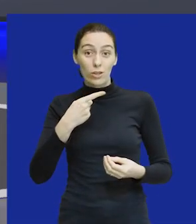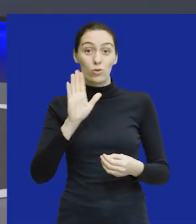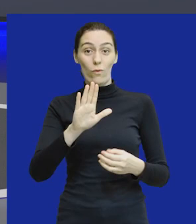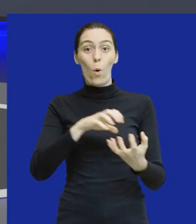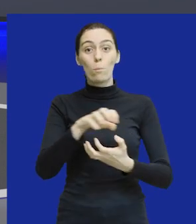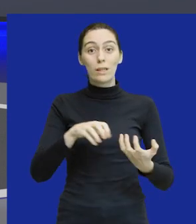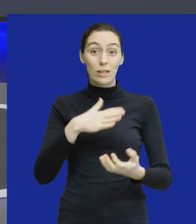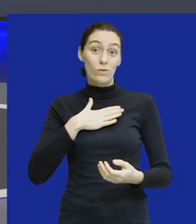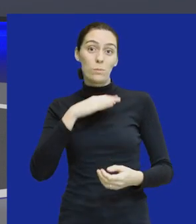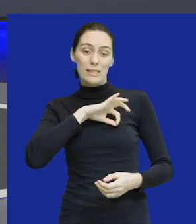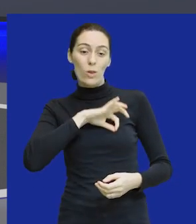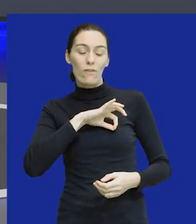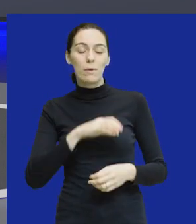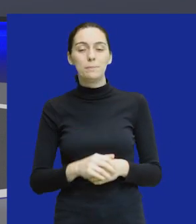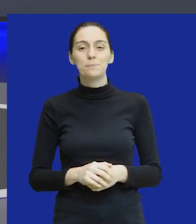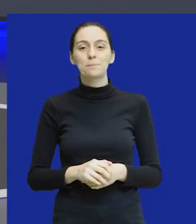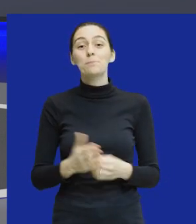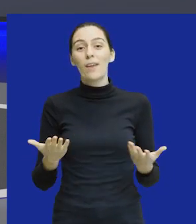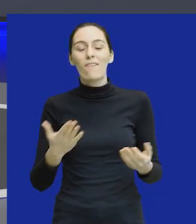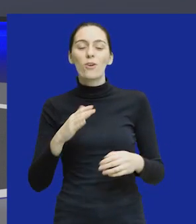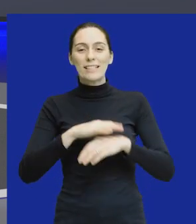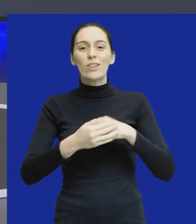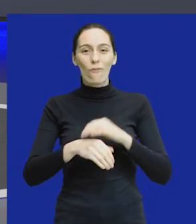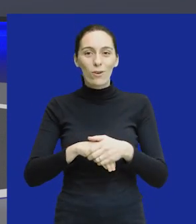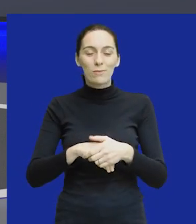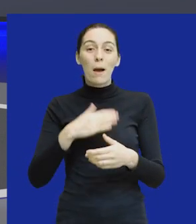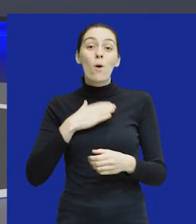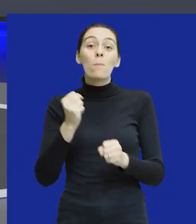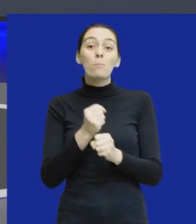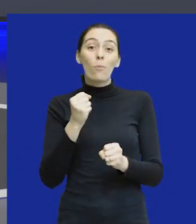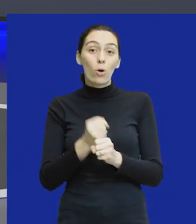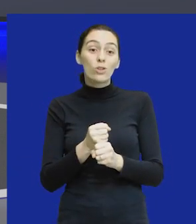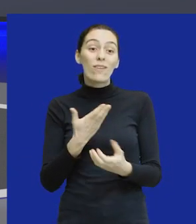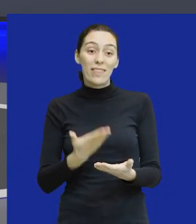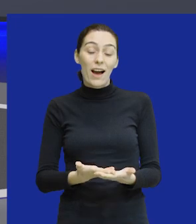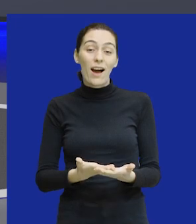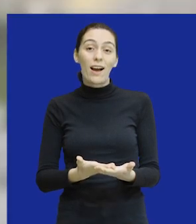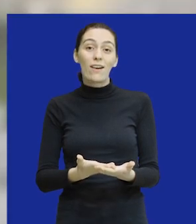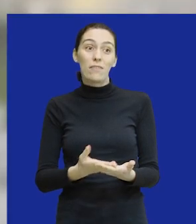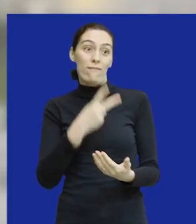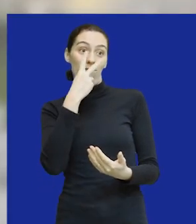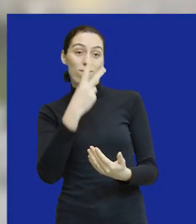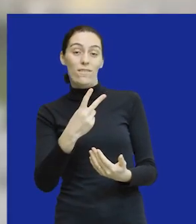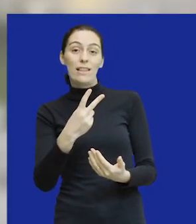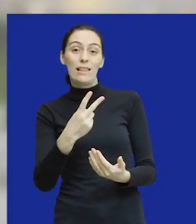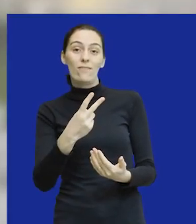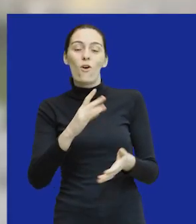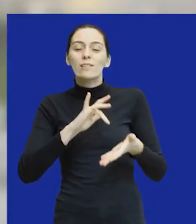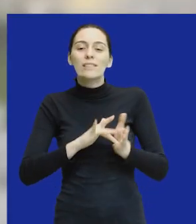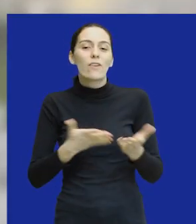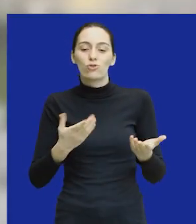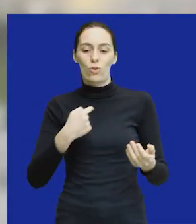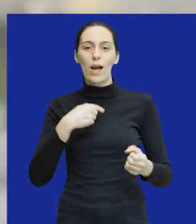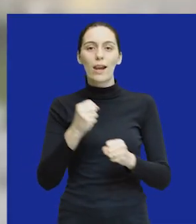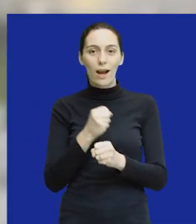sinovima. Pa evo, sa zadovoljstvom, mislim, moj posao je takav da je vidljivo manje više sve